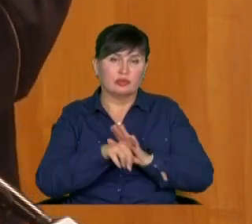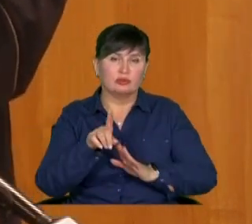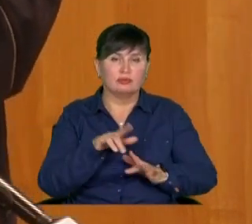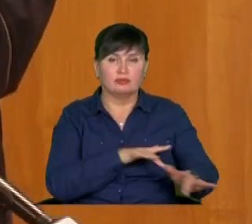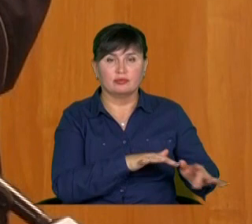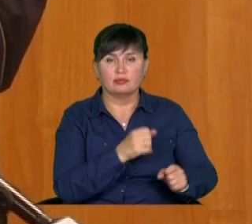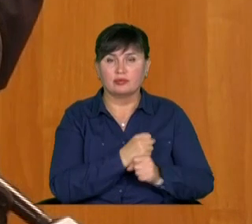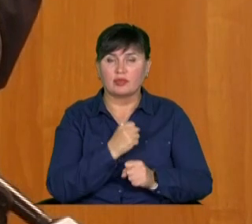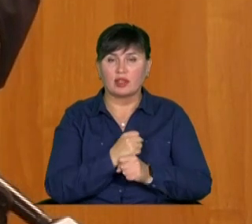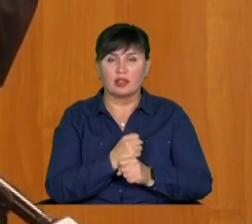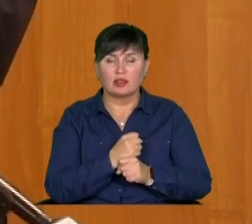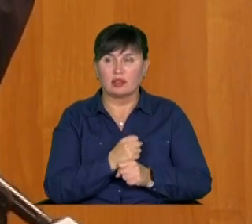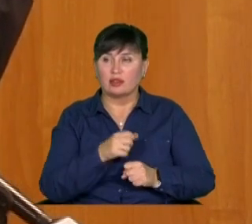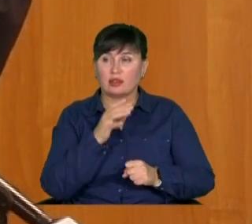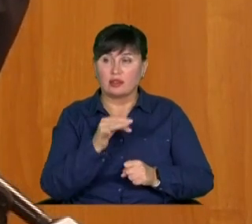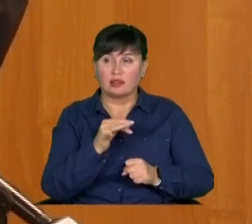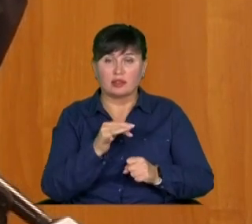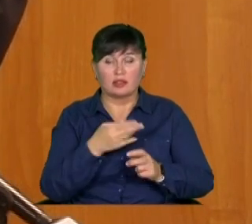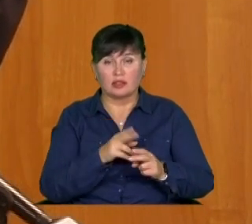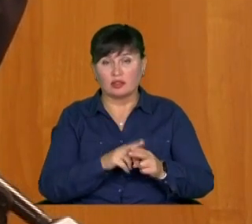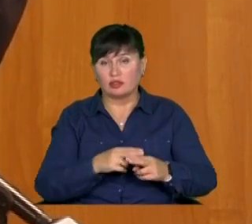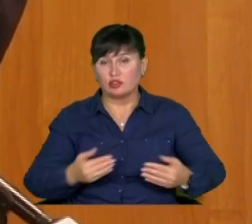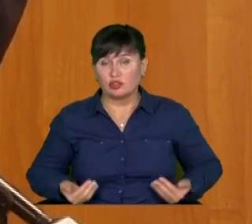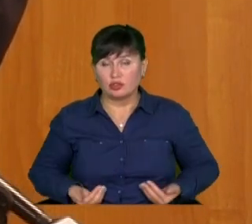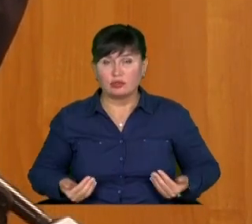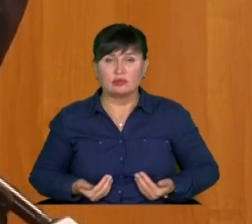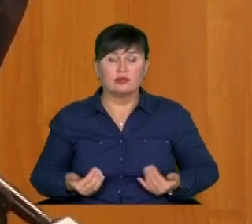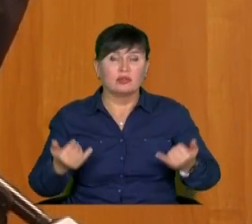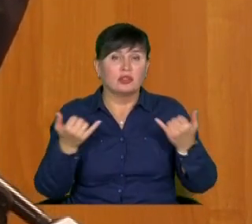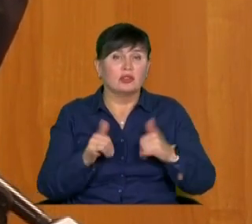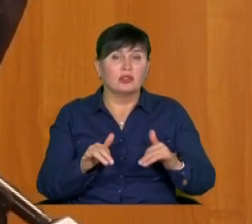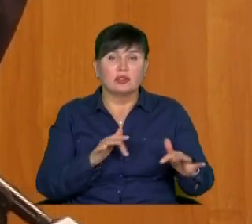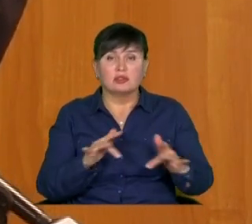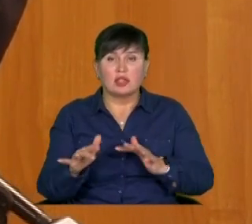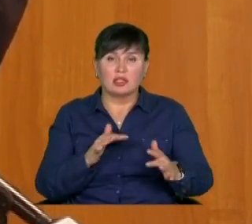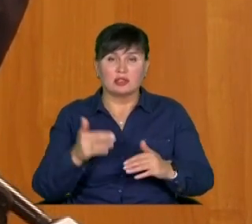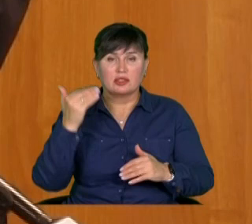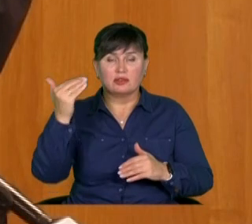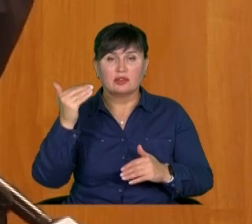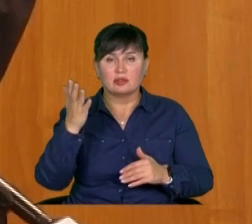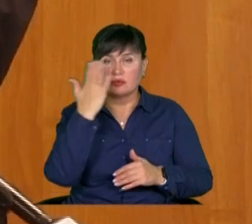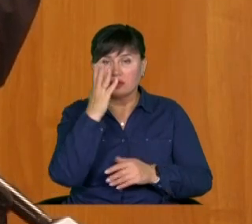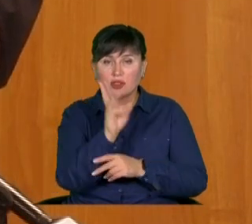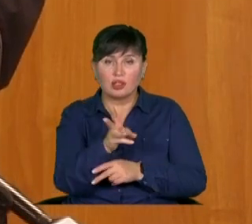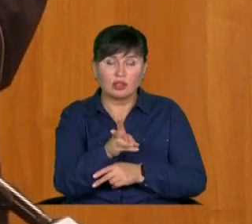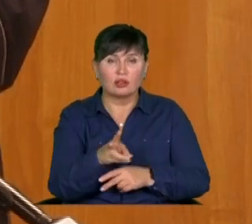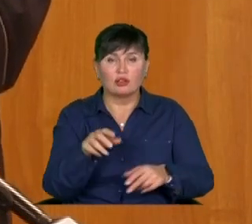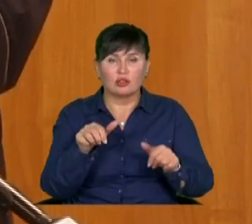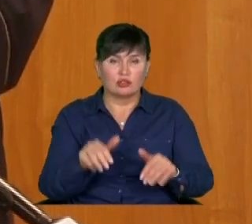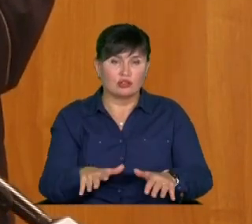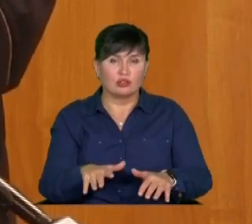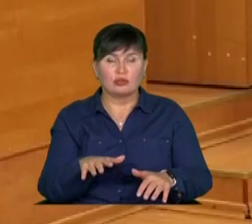свою очередь, несовершеннолетний Жакиладзе, восхищаясь действием героя, просмотром фильма, решил